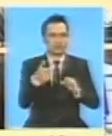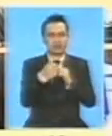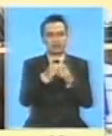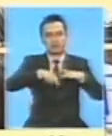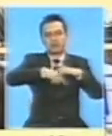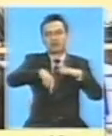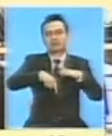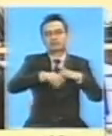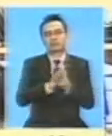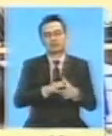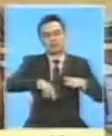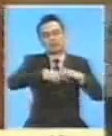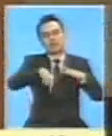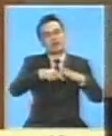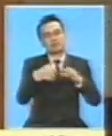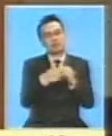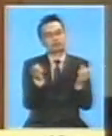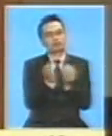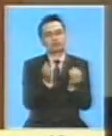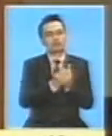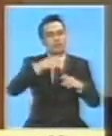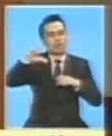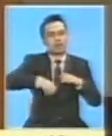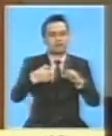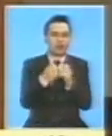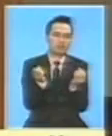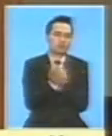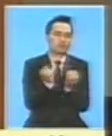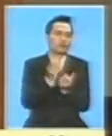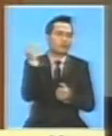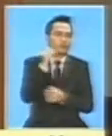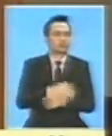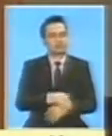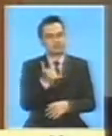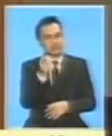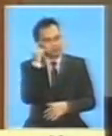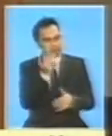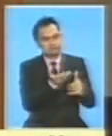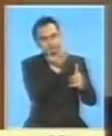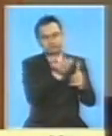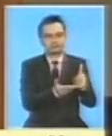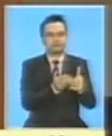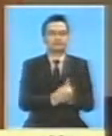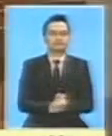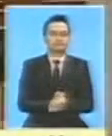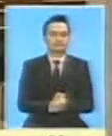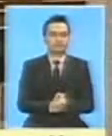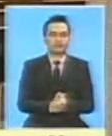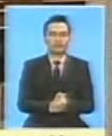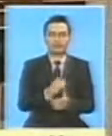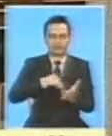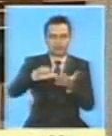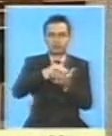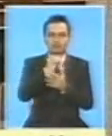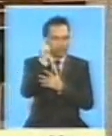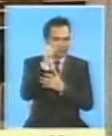ทยเนี่ยจะเอาไปภาษาภายนอกของประเทศผมก็ไม่เข้าใจเหมือนกันนะอาจจะหวังดีนะผมไม่ได้ว่าเพราะนั้นเราจะต้องใช้แนวท